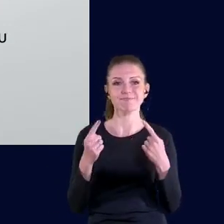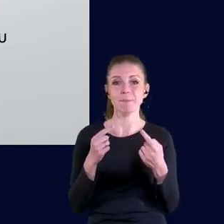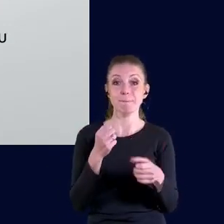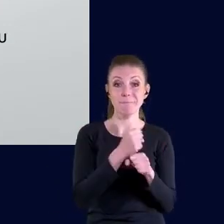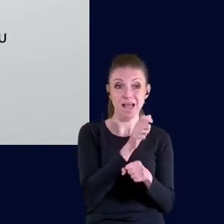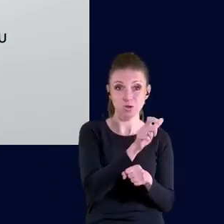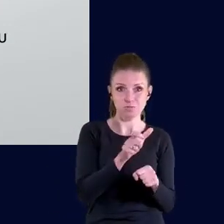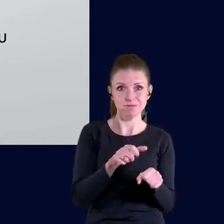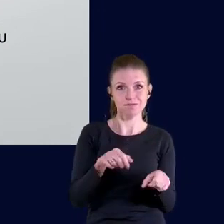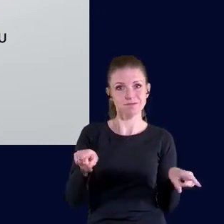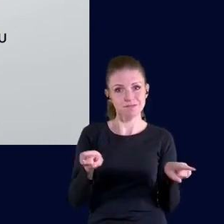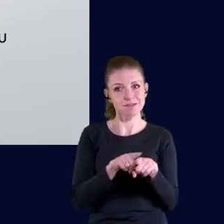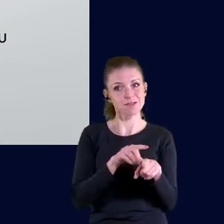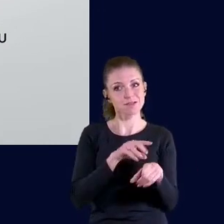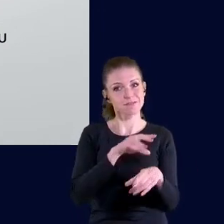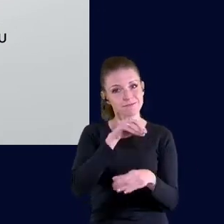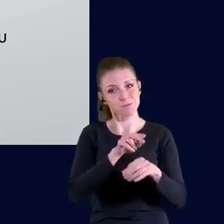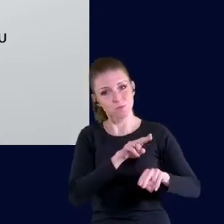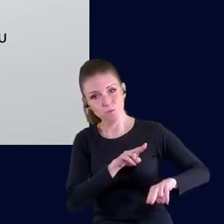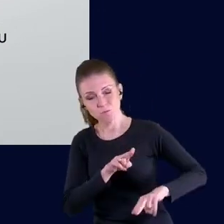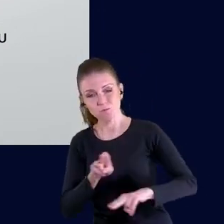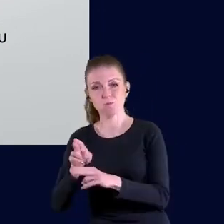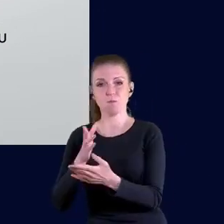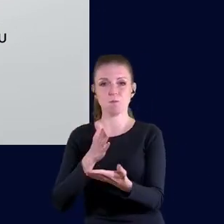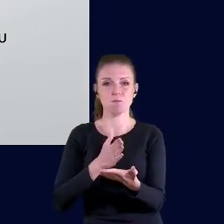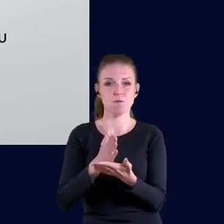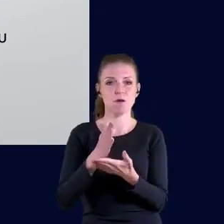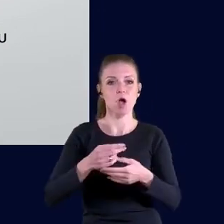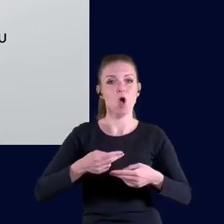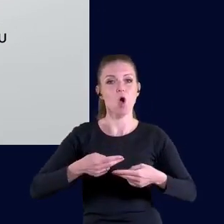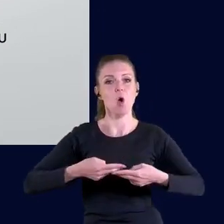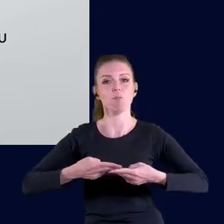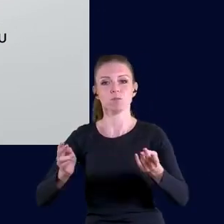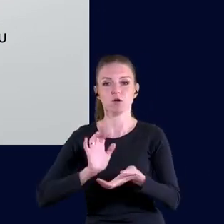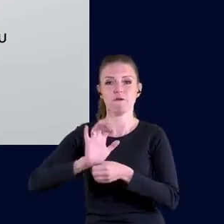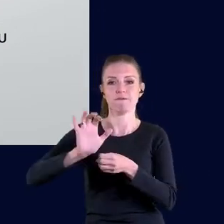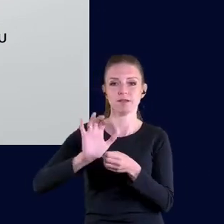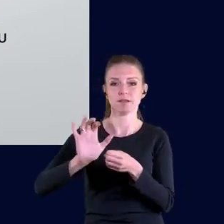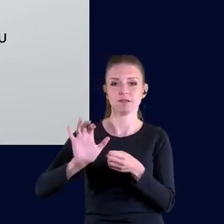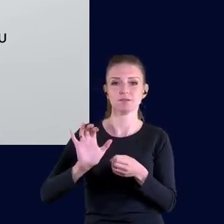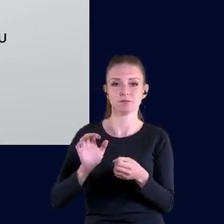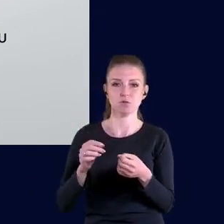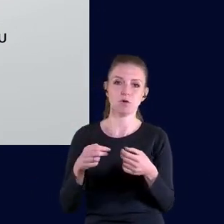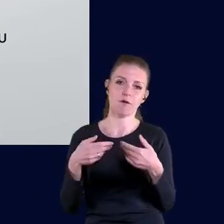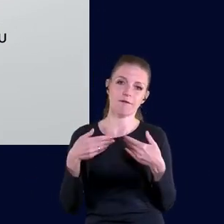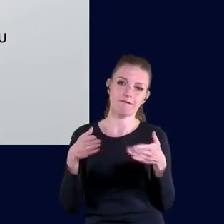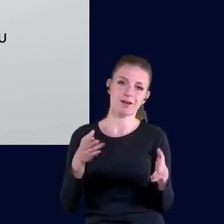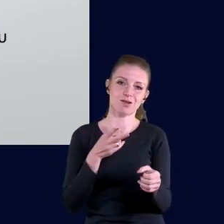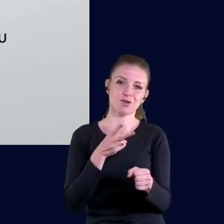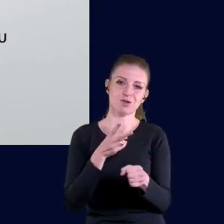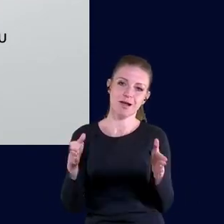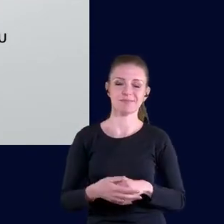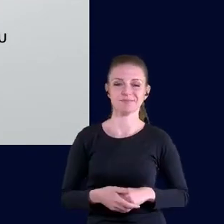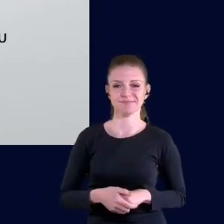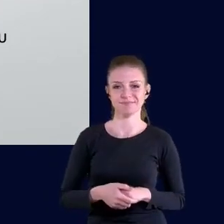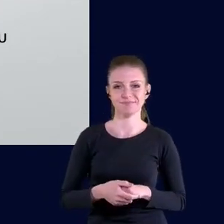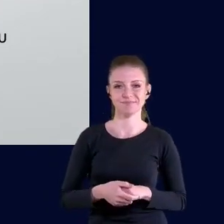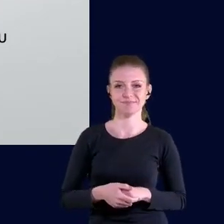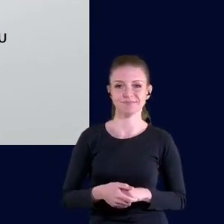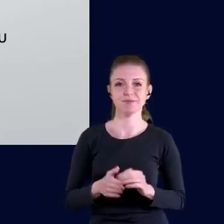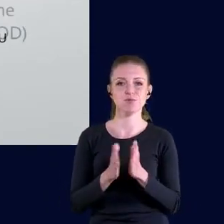pracowników kwestie związane z publikowaniem otwartym dostępie